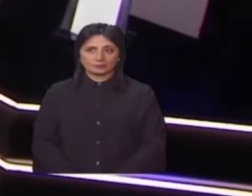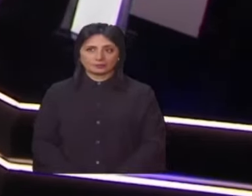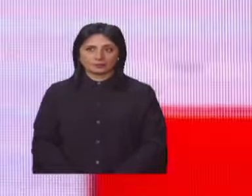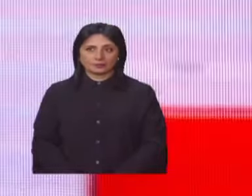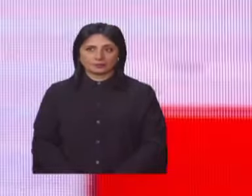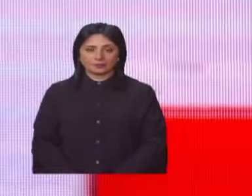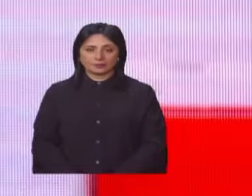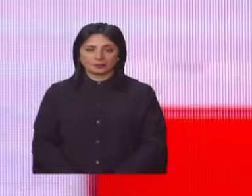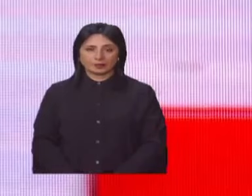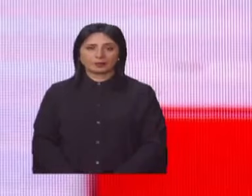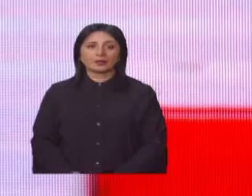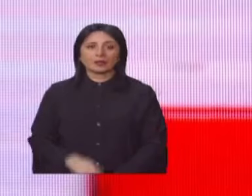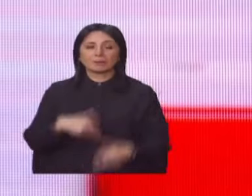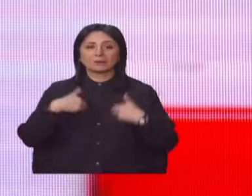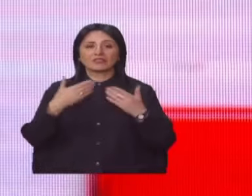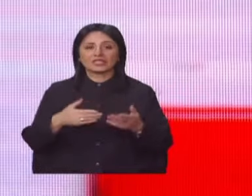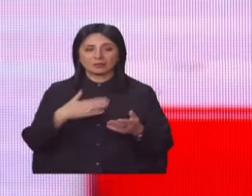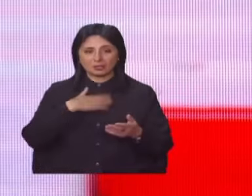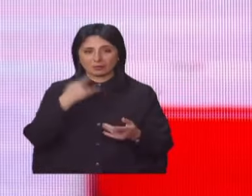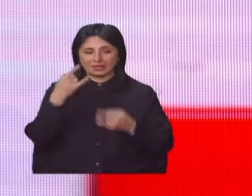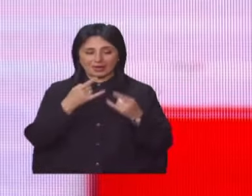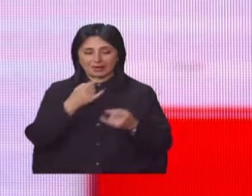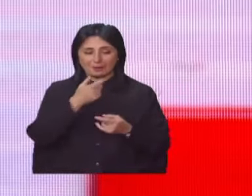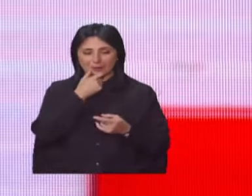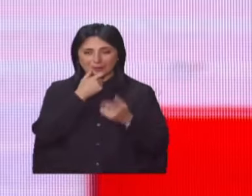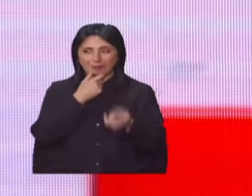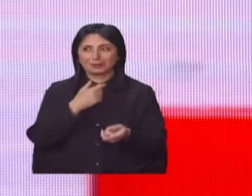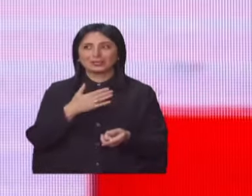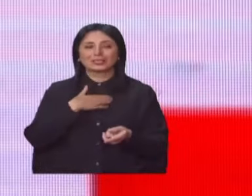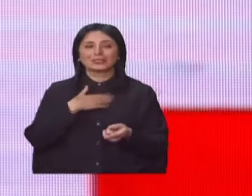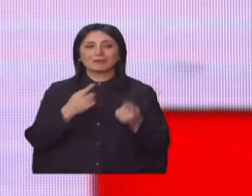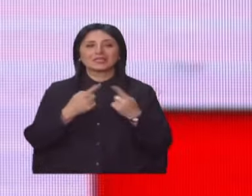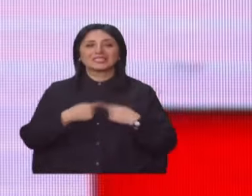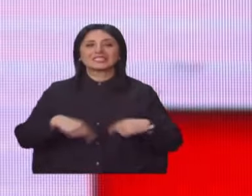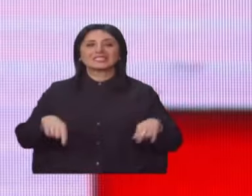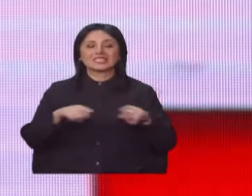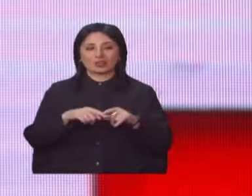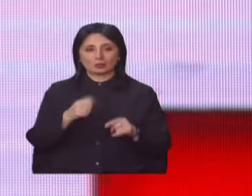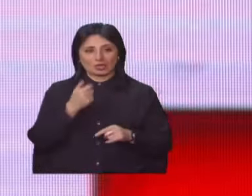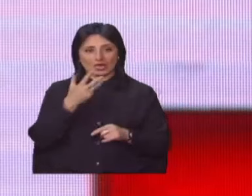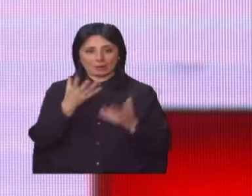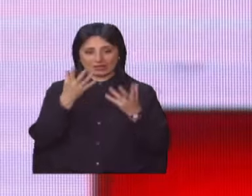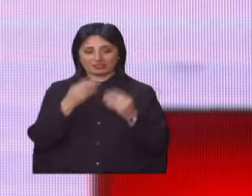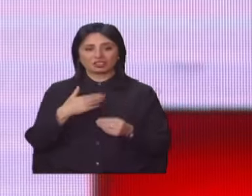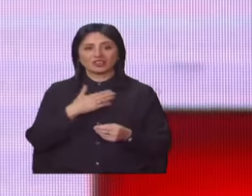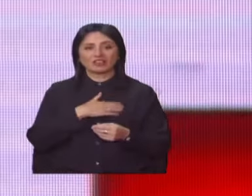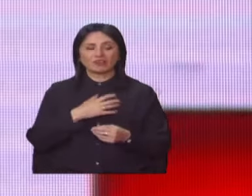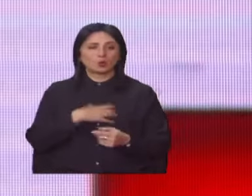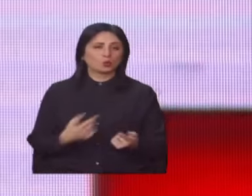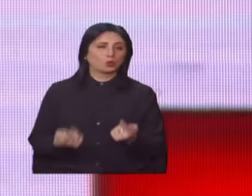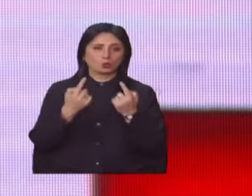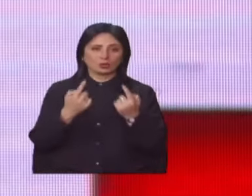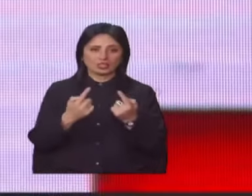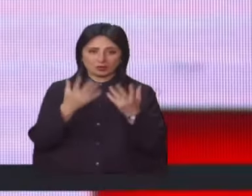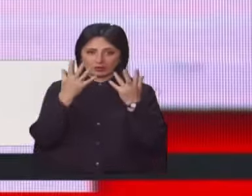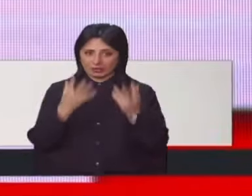დაიწყეთ ბოლომდე. მივესალმები ჩვენს ტელემაყურებელს, მივესალმები ჩვენს საზოგადოებას. რამდენიმე დღეში ჩვენ გვაქვს